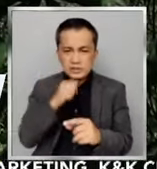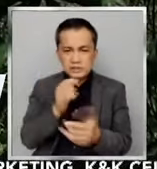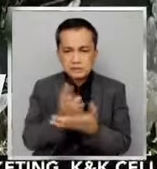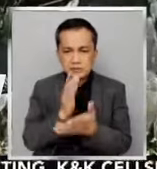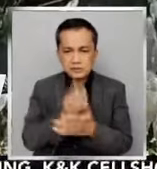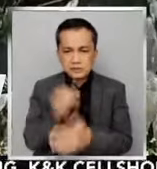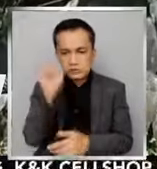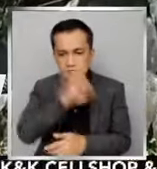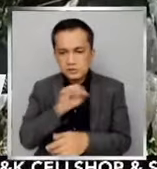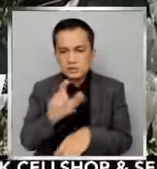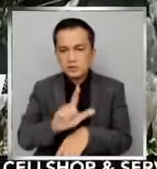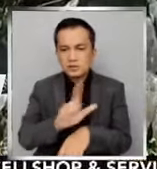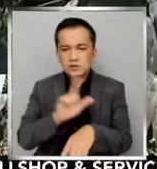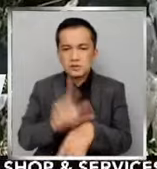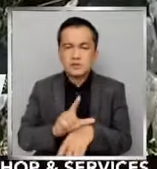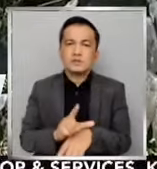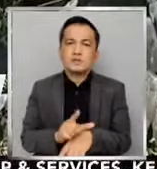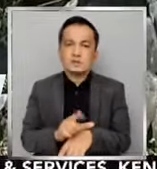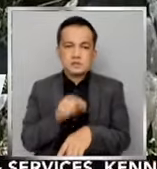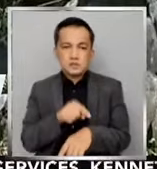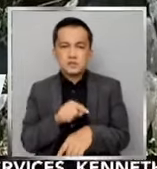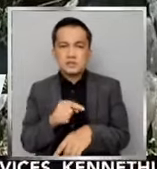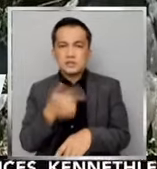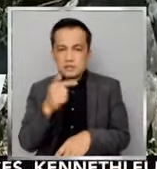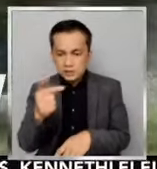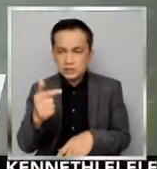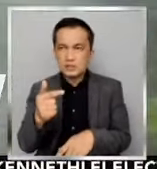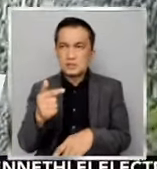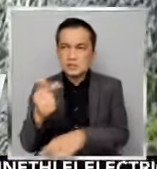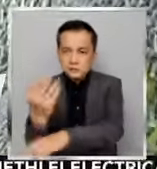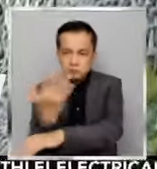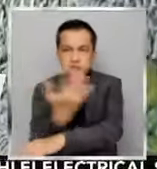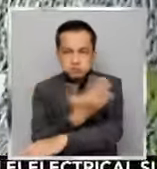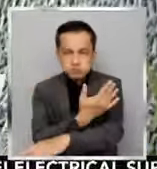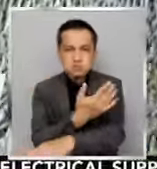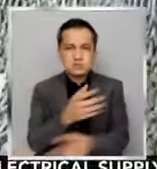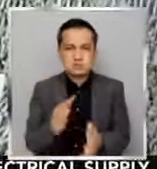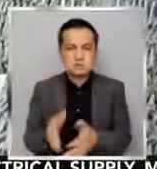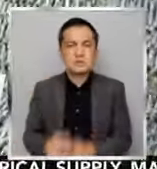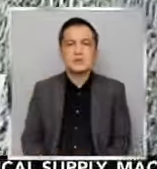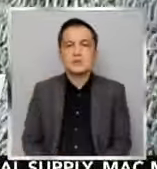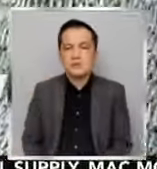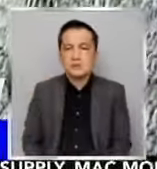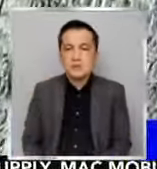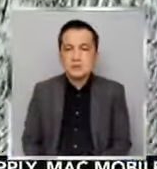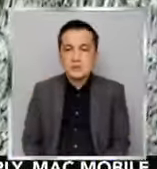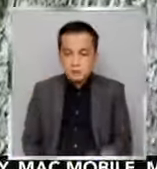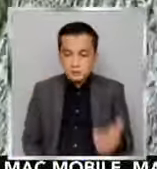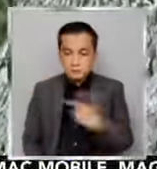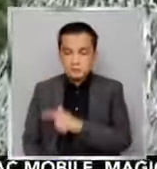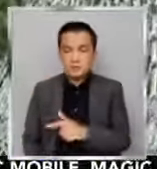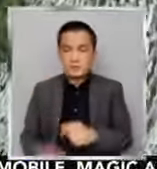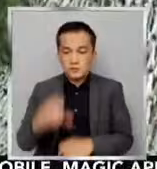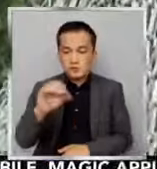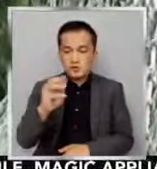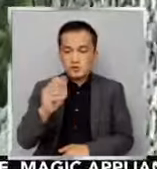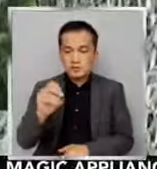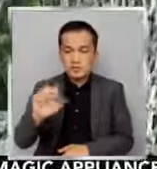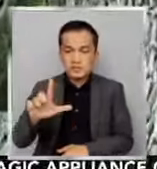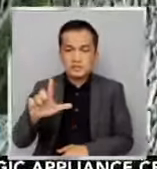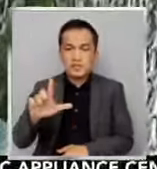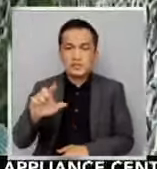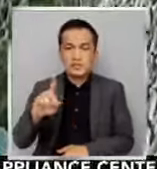lupain. These are green infrastructures. Kung itutuloy daw ang commercial development ng Masungi